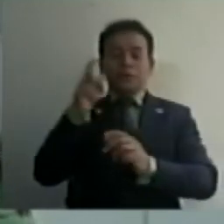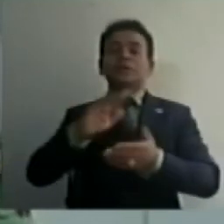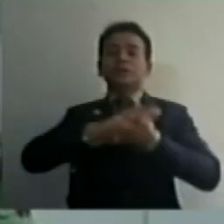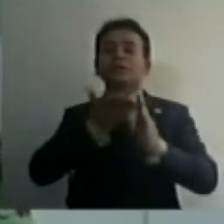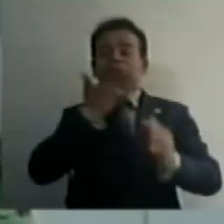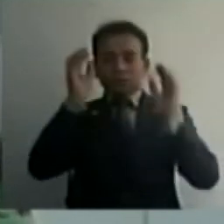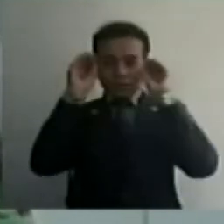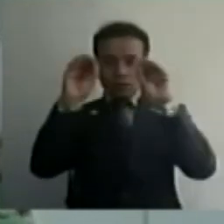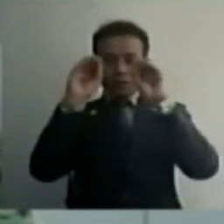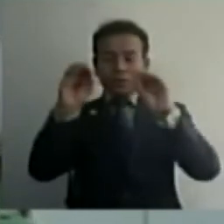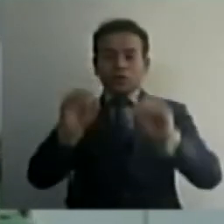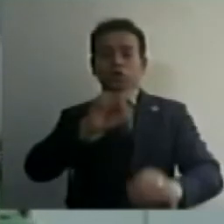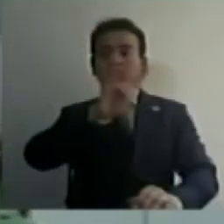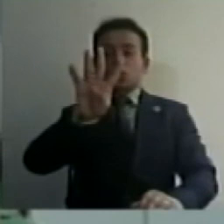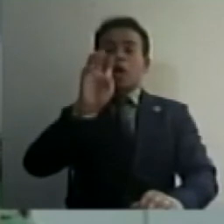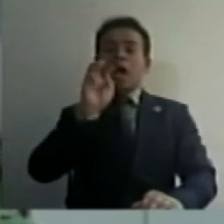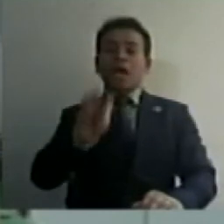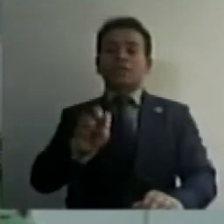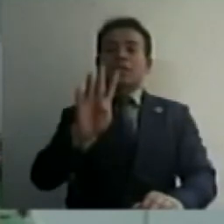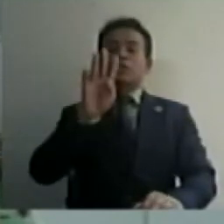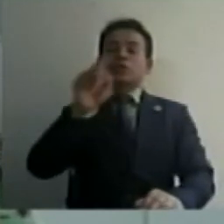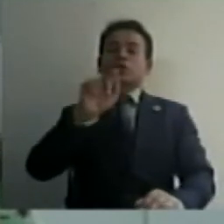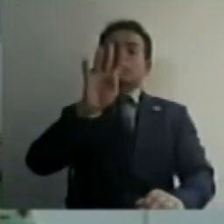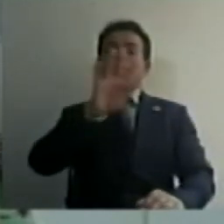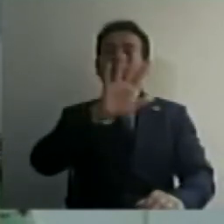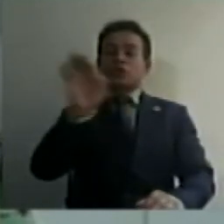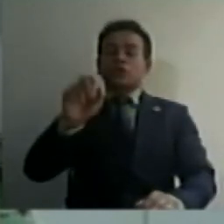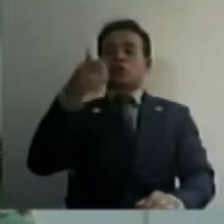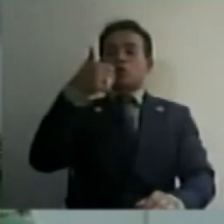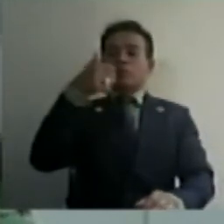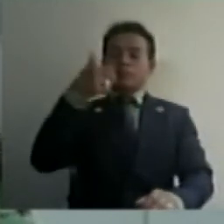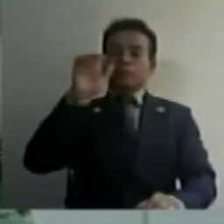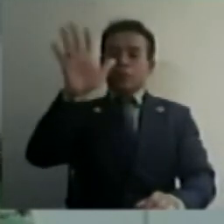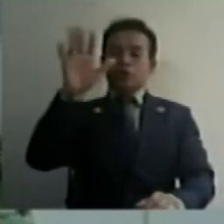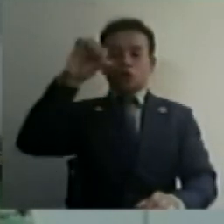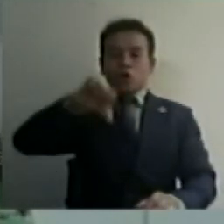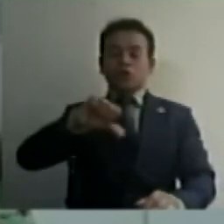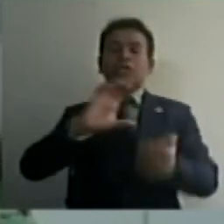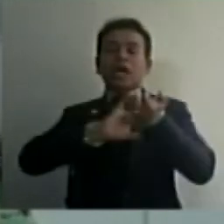14,559 জন, এবং গত 24 ঘন্টায় নতুন প্রশিক্ষণ নিয়েছে 118 জন চিকিৎসক।